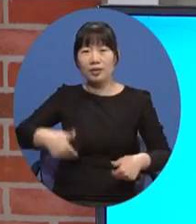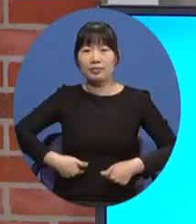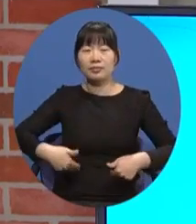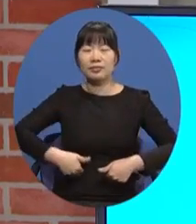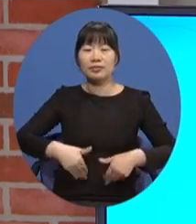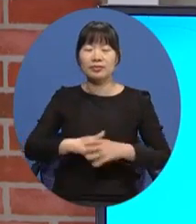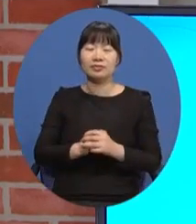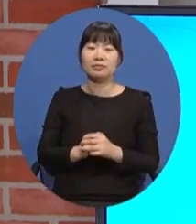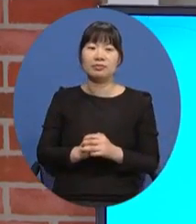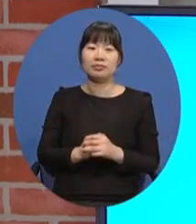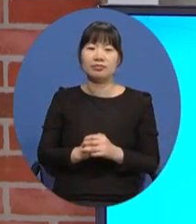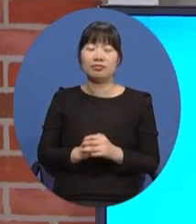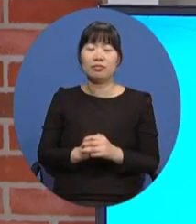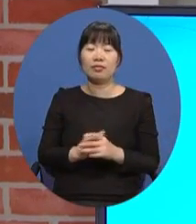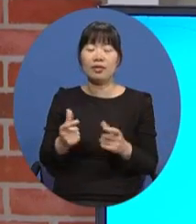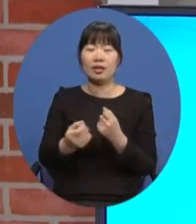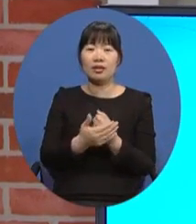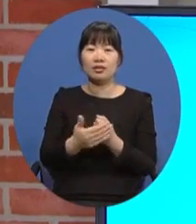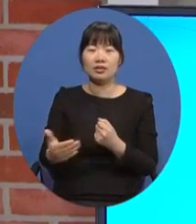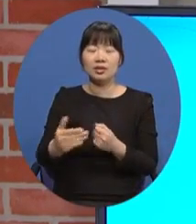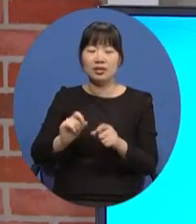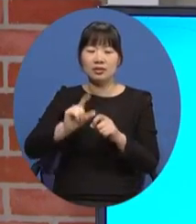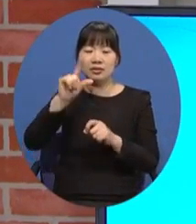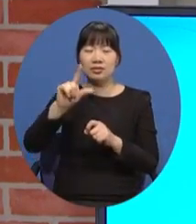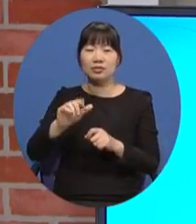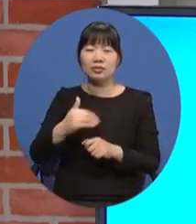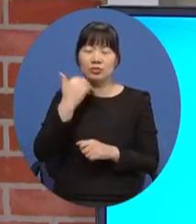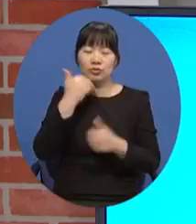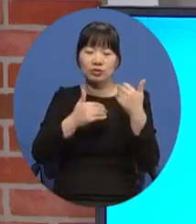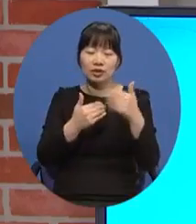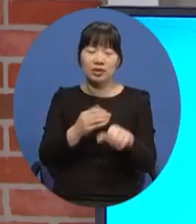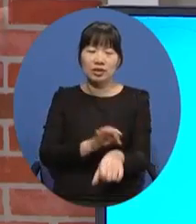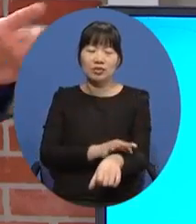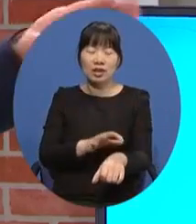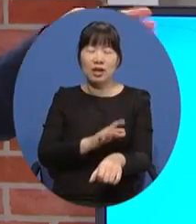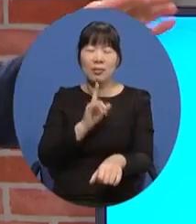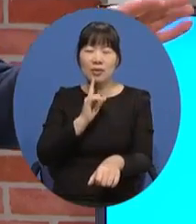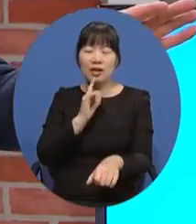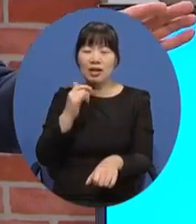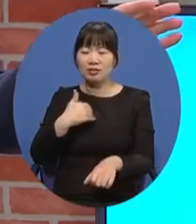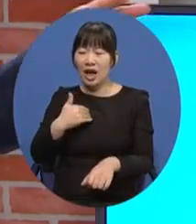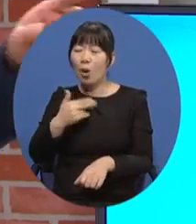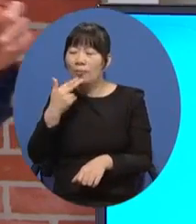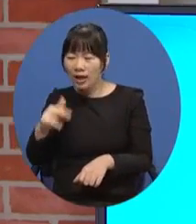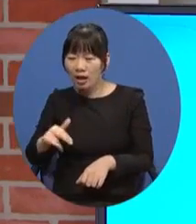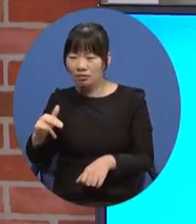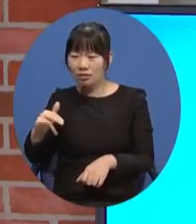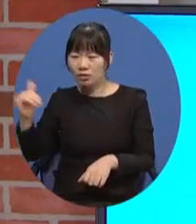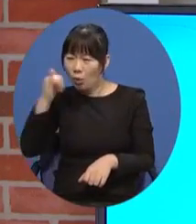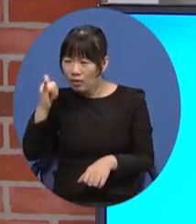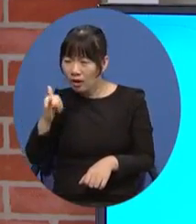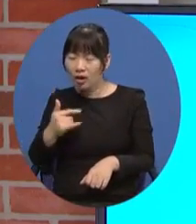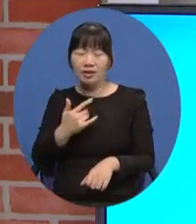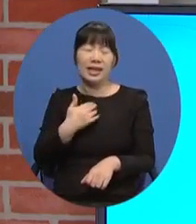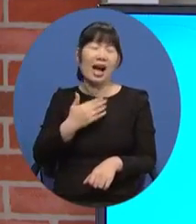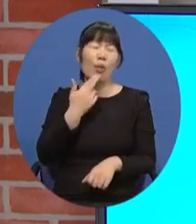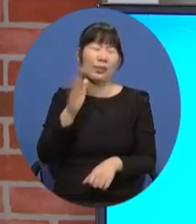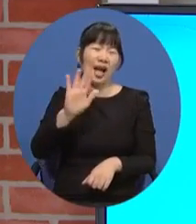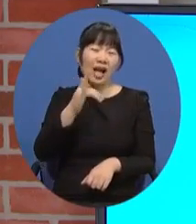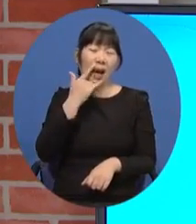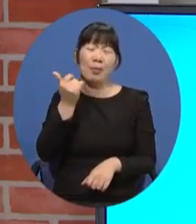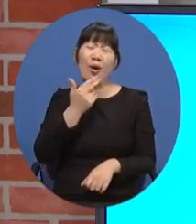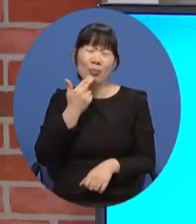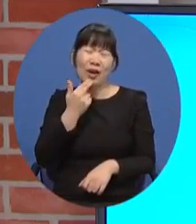그런 이야기입니다. 그러니까 우리가 흔히 쉽게 누구한테 귀찮아서 전화 막, 예, 전화 부탁 그래. 아빠 부탁 그래.